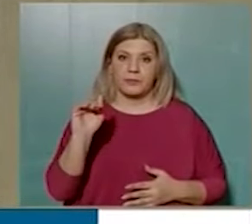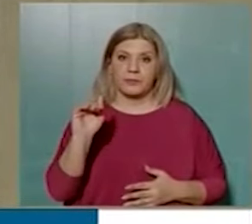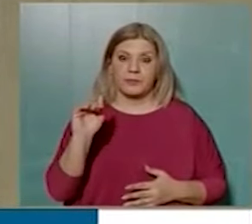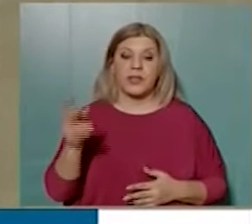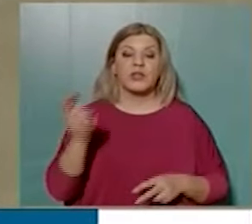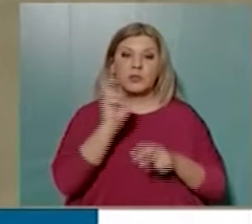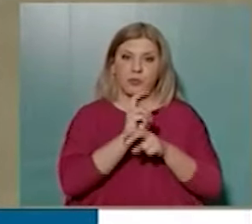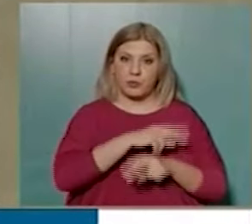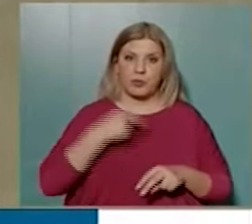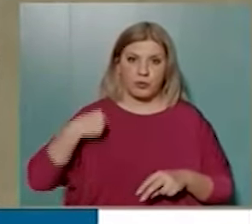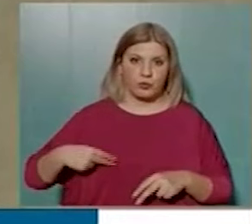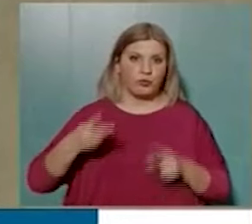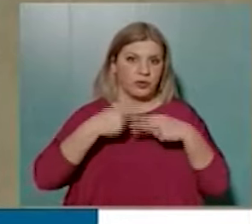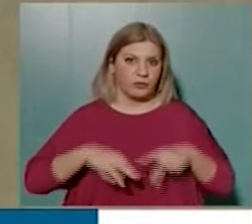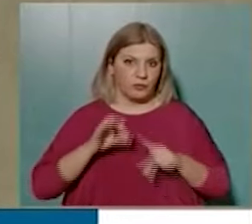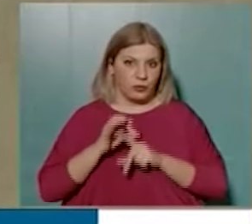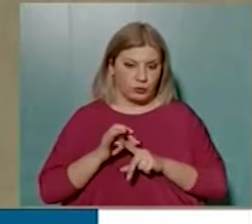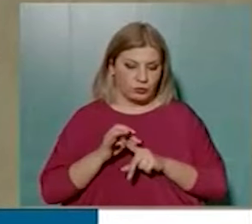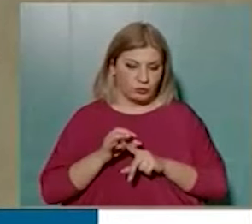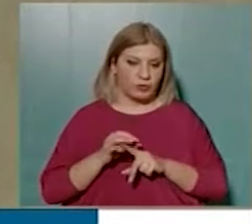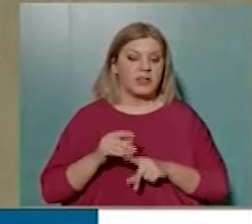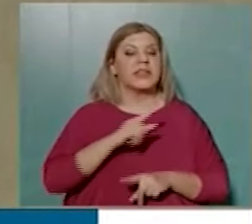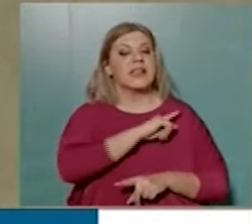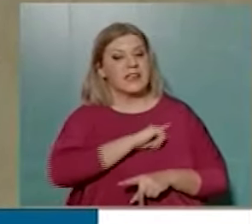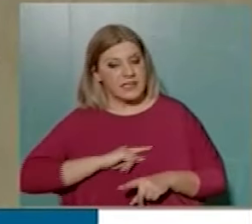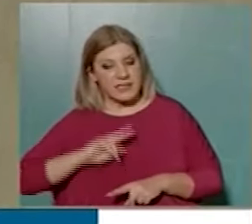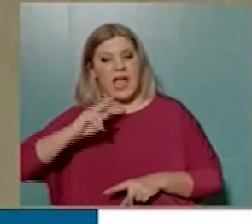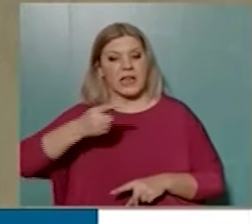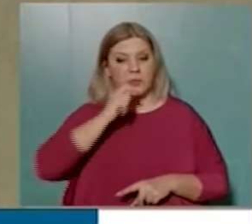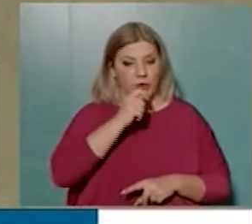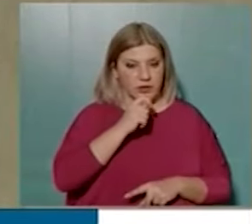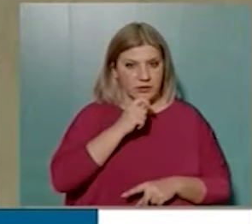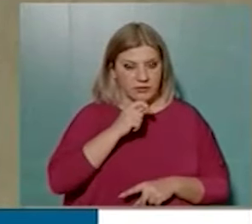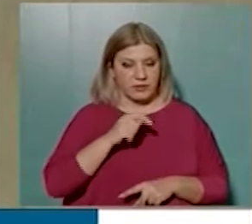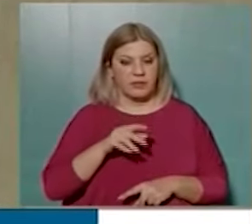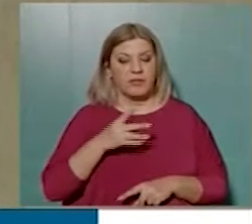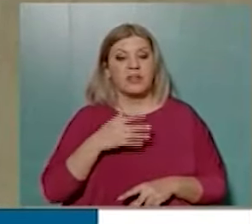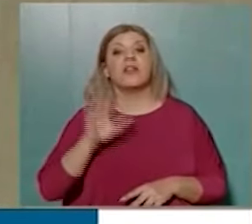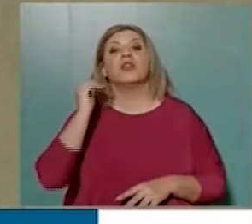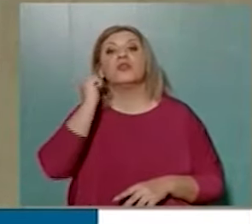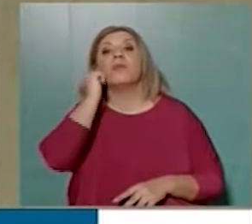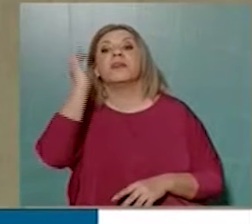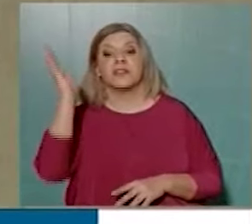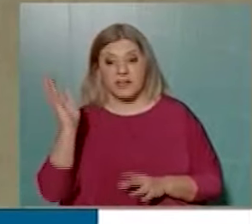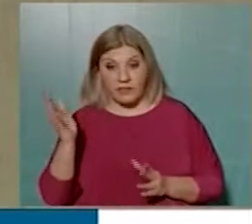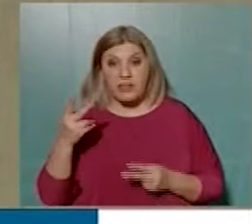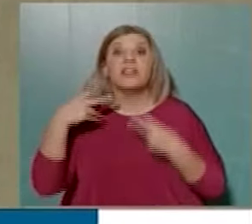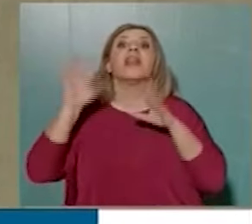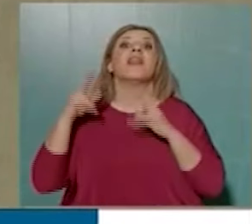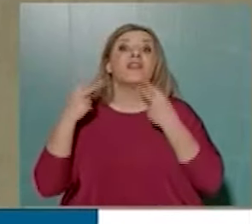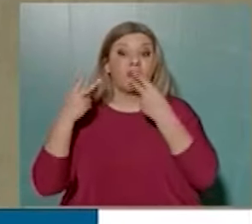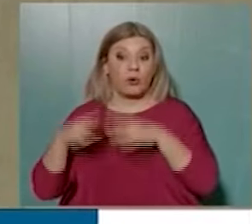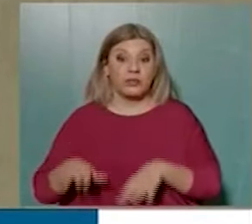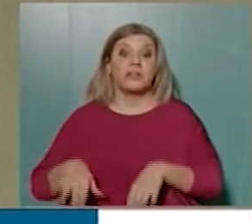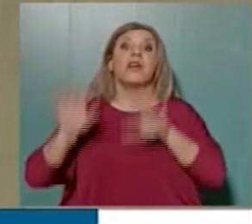τους υπόλοιπους δημοτικούς συμβούλους και της διοίκησης και της αντιπολίτευσης αφού δεν τον πιστεύετε αφού δεν είναι δικό σας